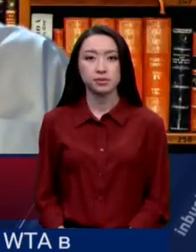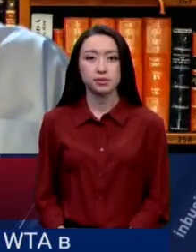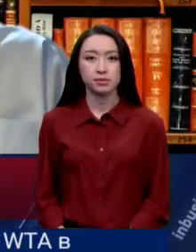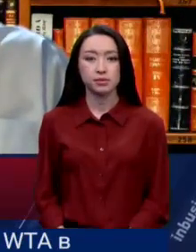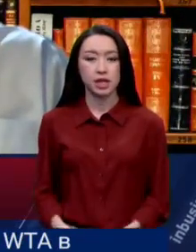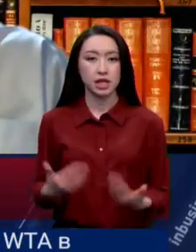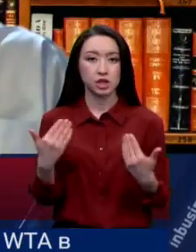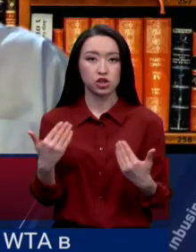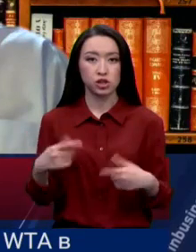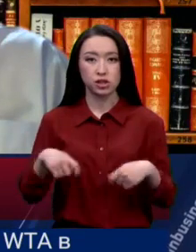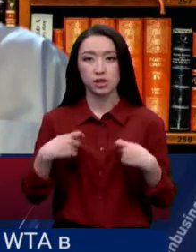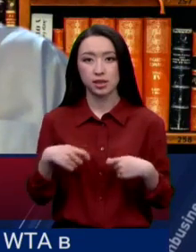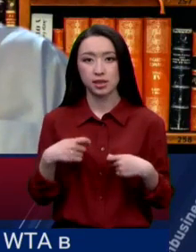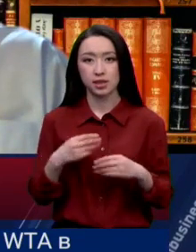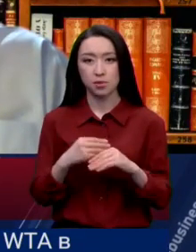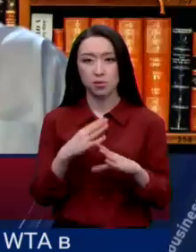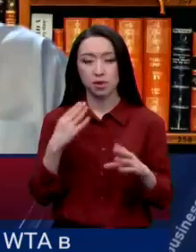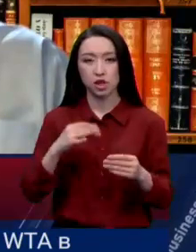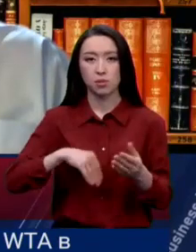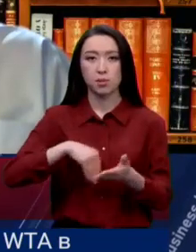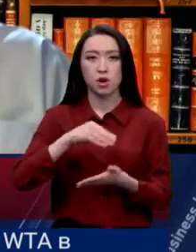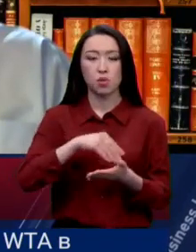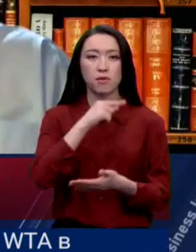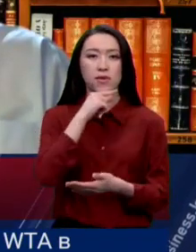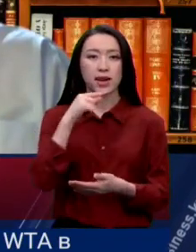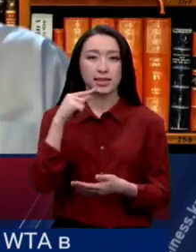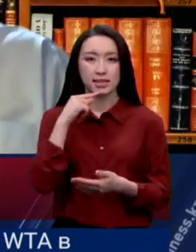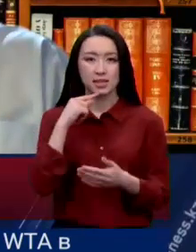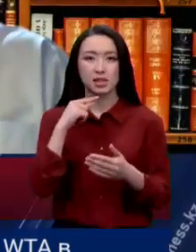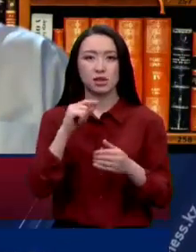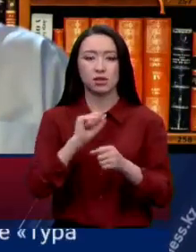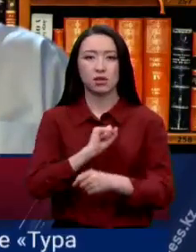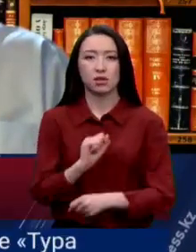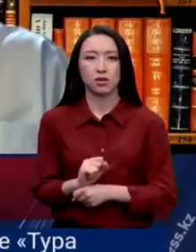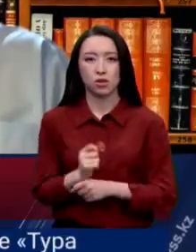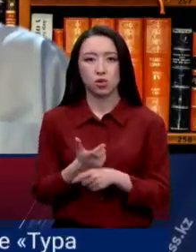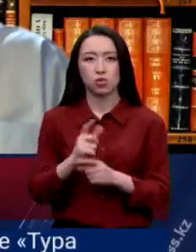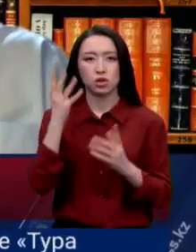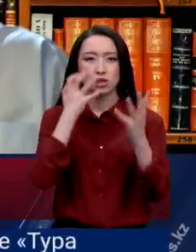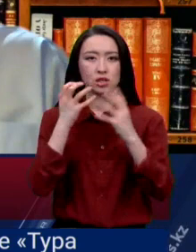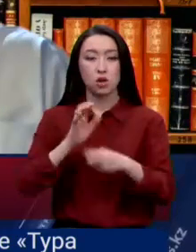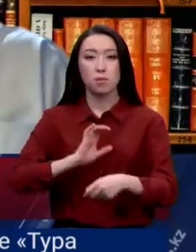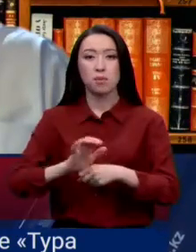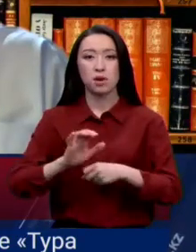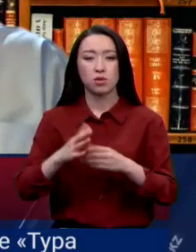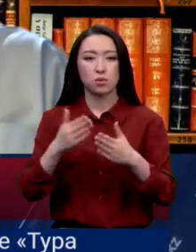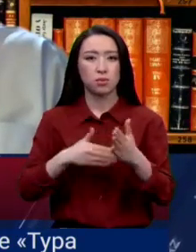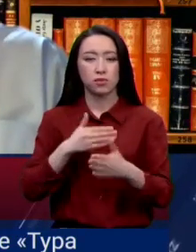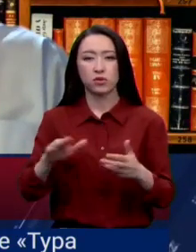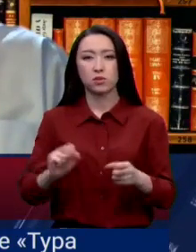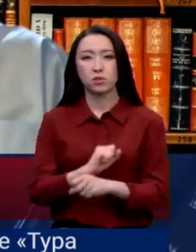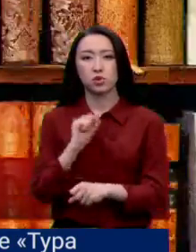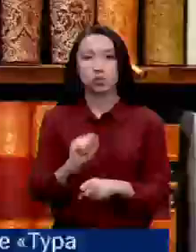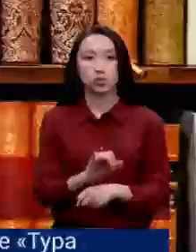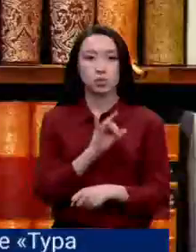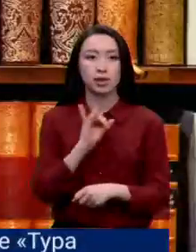сейчас рынок автомобилей, покупки автомобилей в России просел очень серьезно. То есть производство практически полностью остановилось